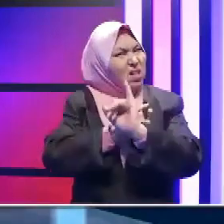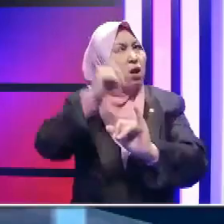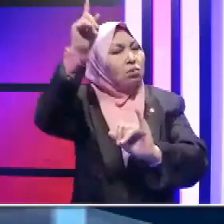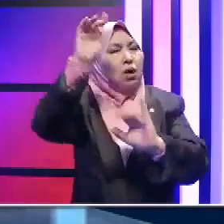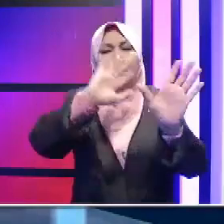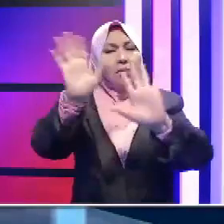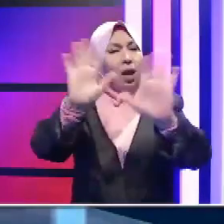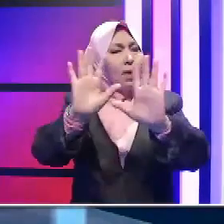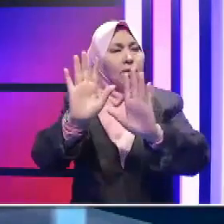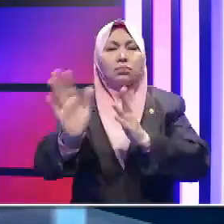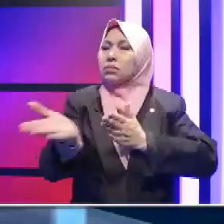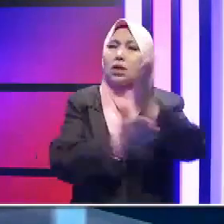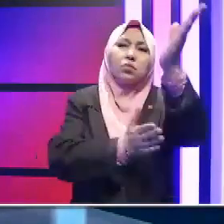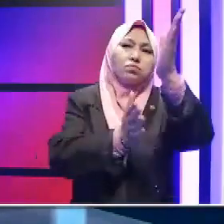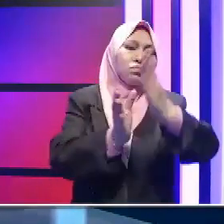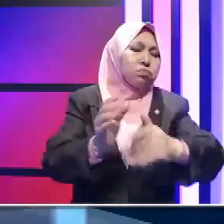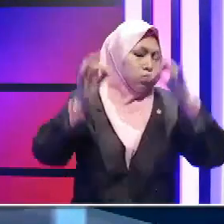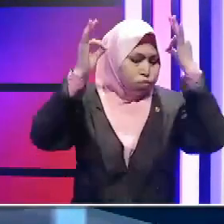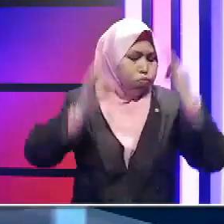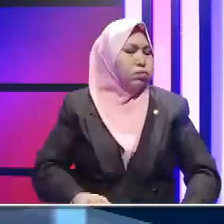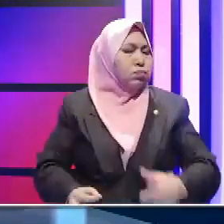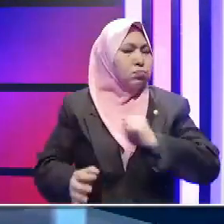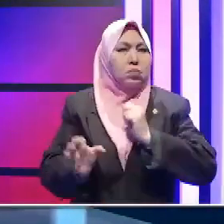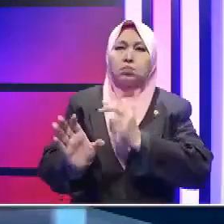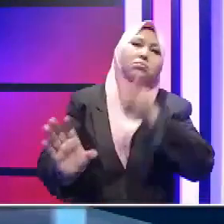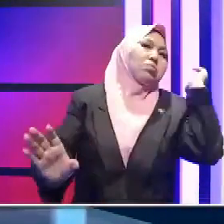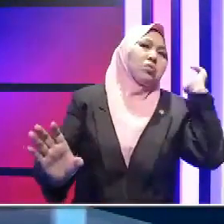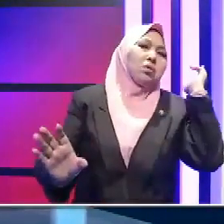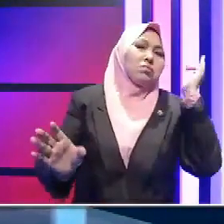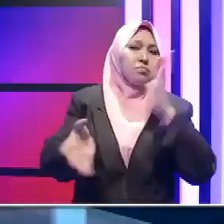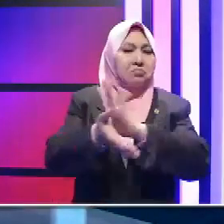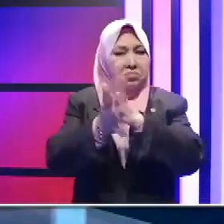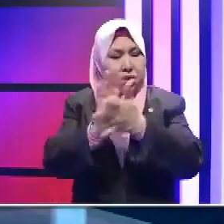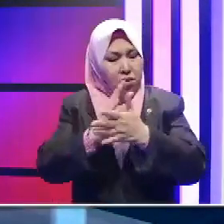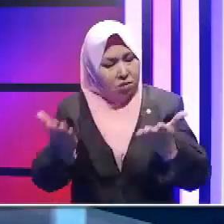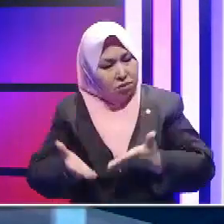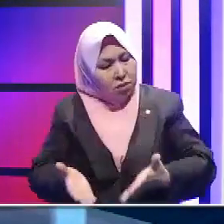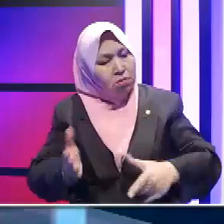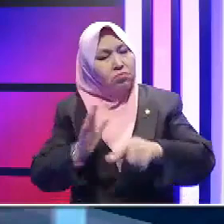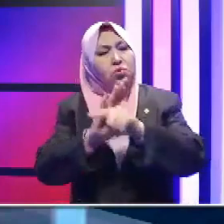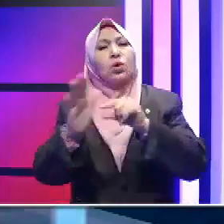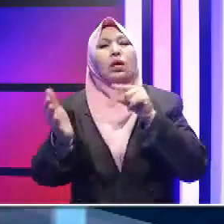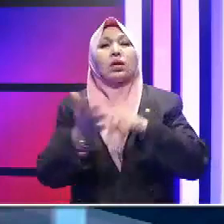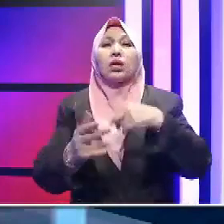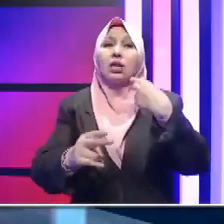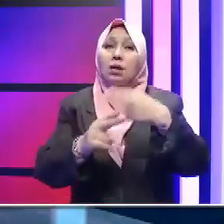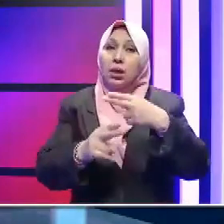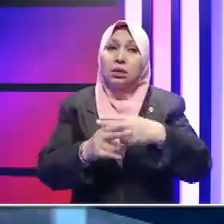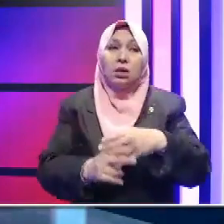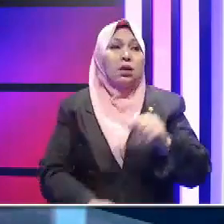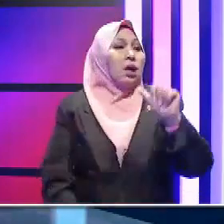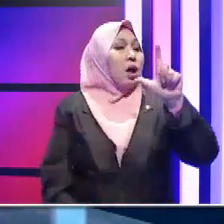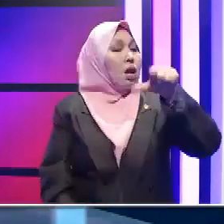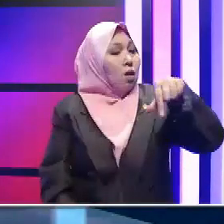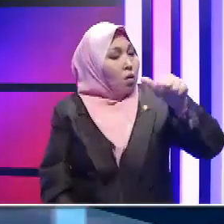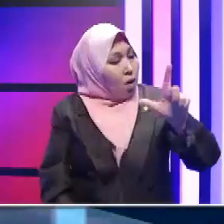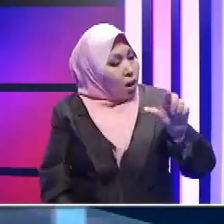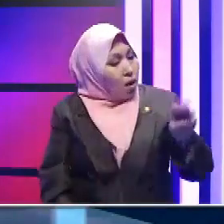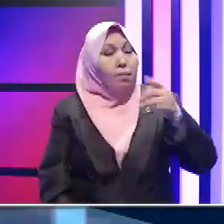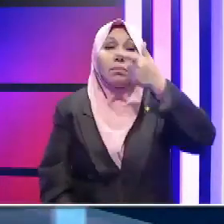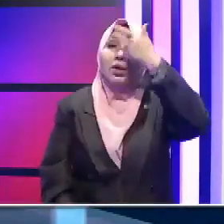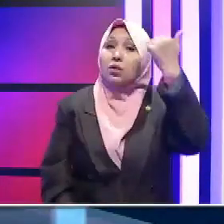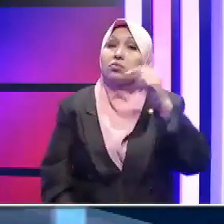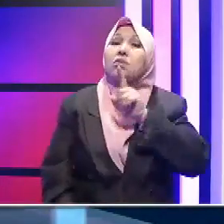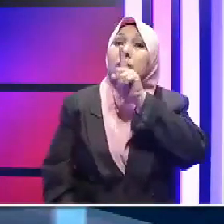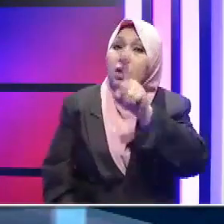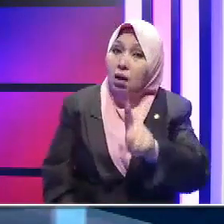tanpa menunggu perintah buah dadu kita dapati surah ini namanya al-qalam Kernel